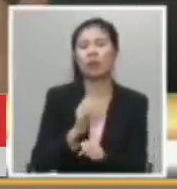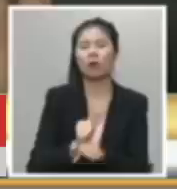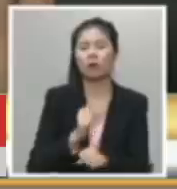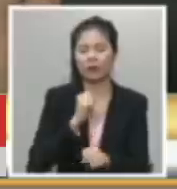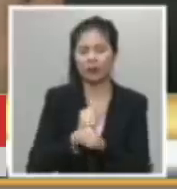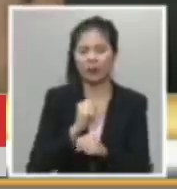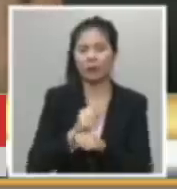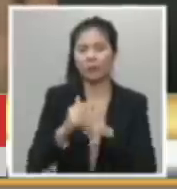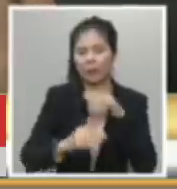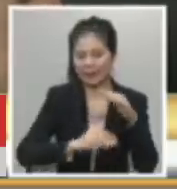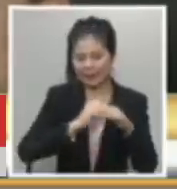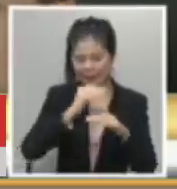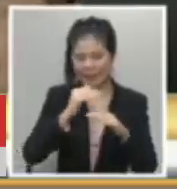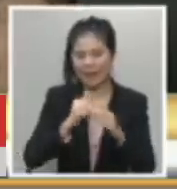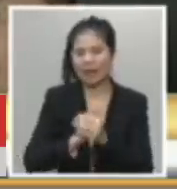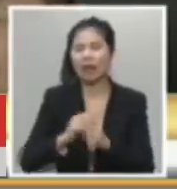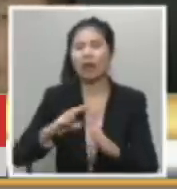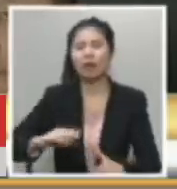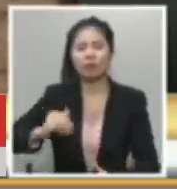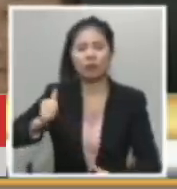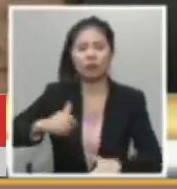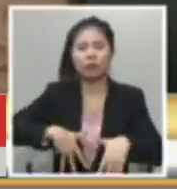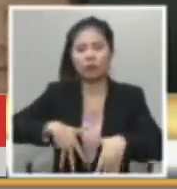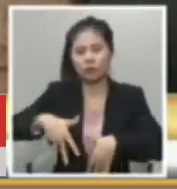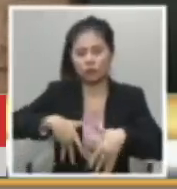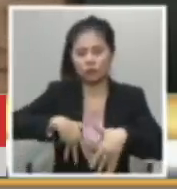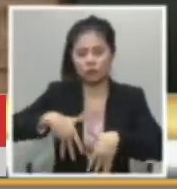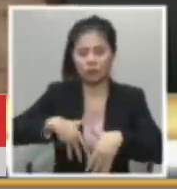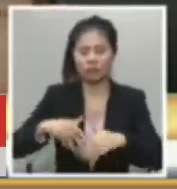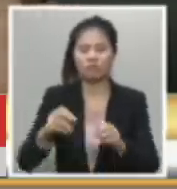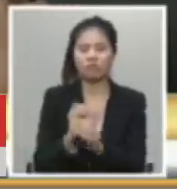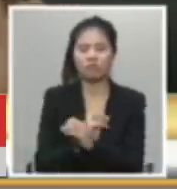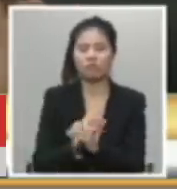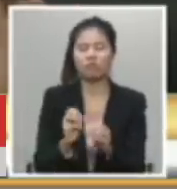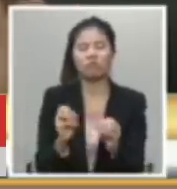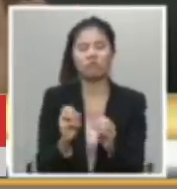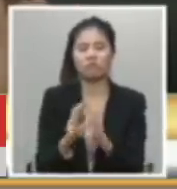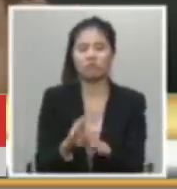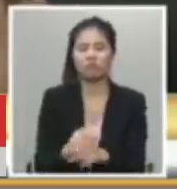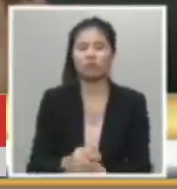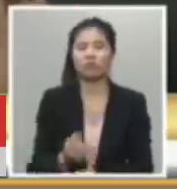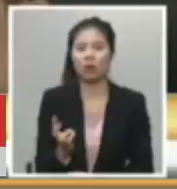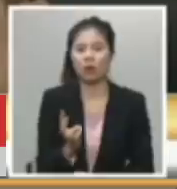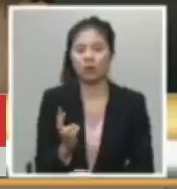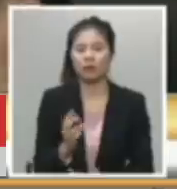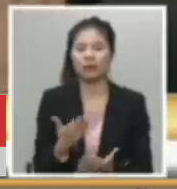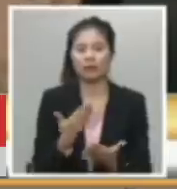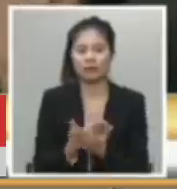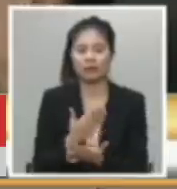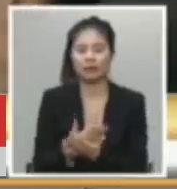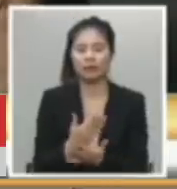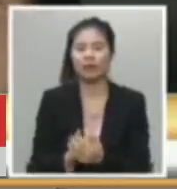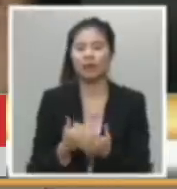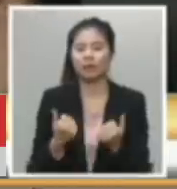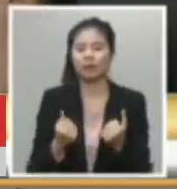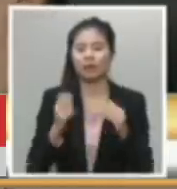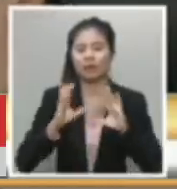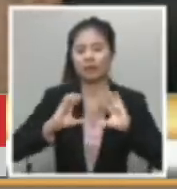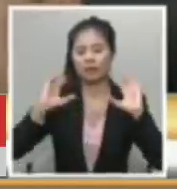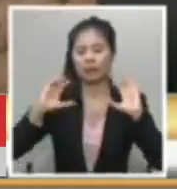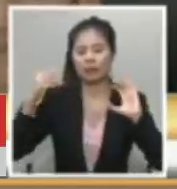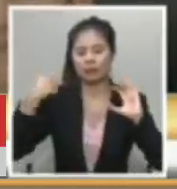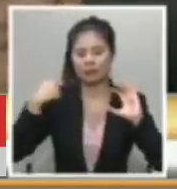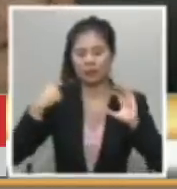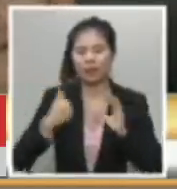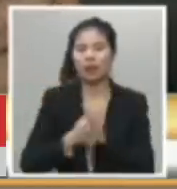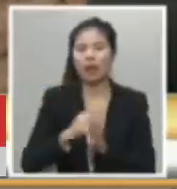ร้างความเจริญให้กับท้องถิ่นเองแต่ที่สำคัญที่สุดครับท่านประธานครับรัฐบาลได้ลวงพรางครับเอานโ